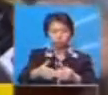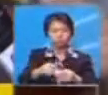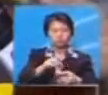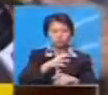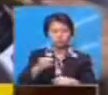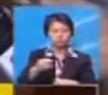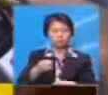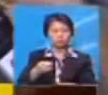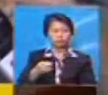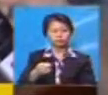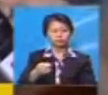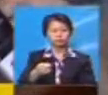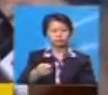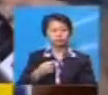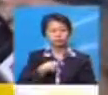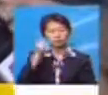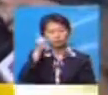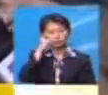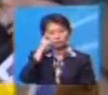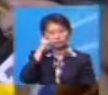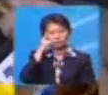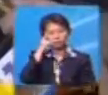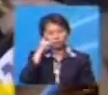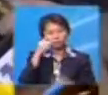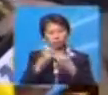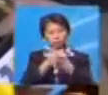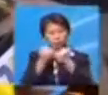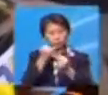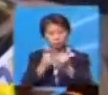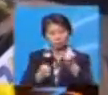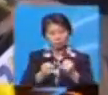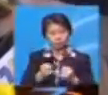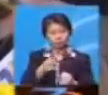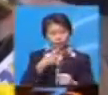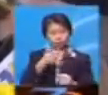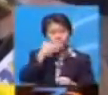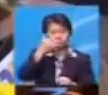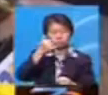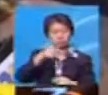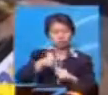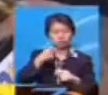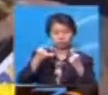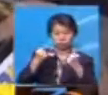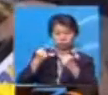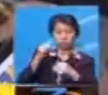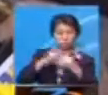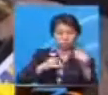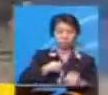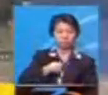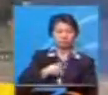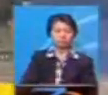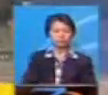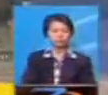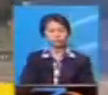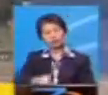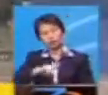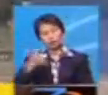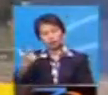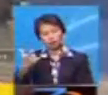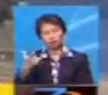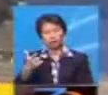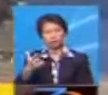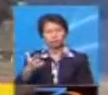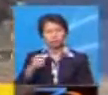And I think towards the end, Joao was a much better and a stronger player than me today. Dalam satu lagi perlawanan, Dale